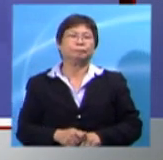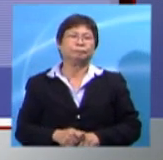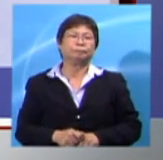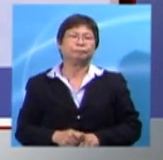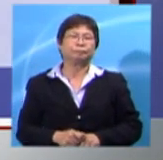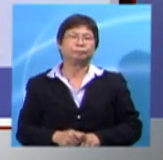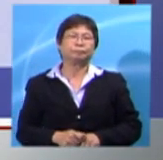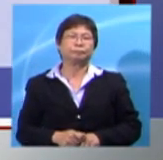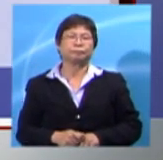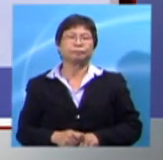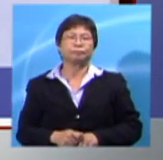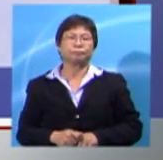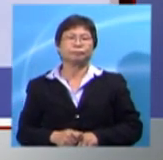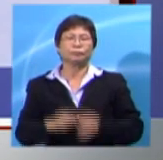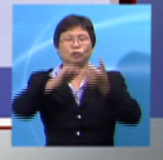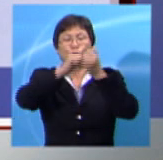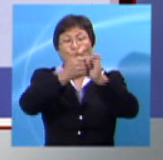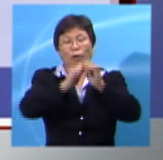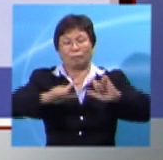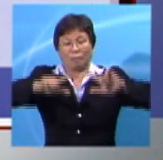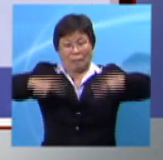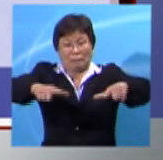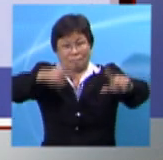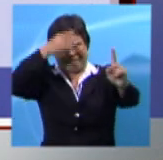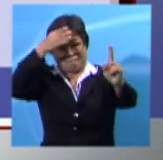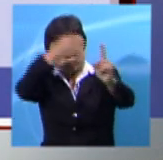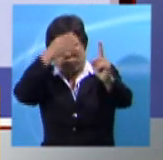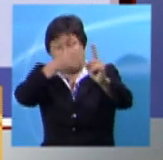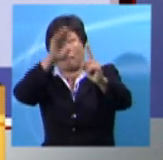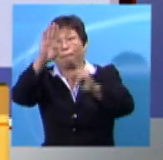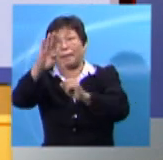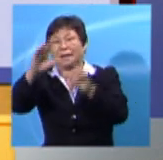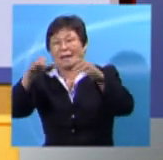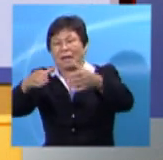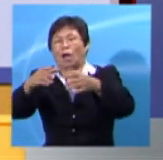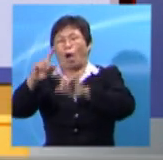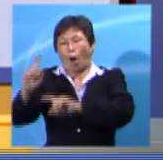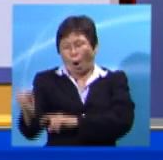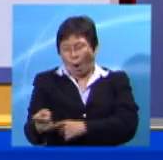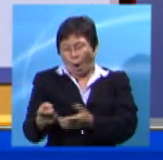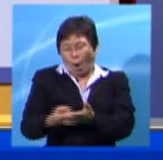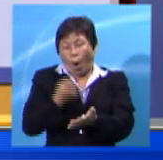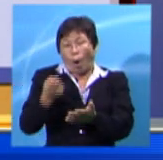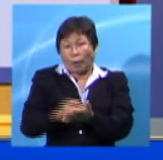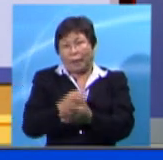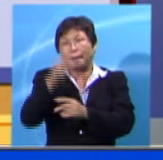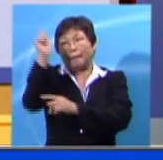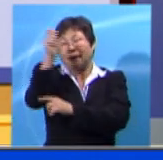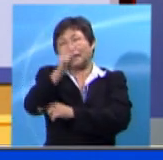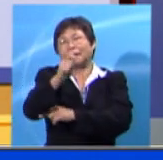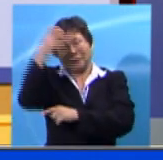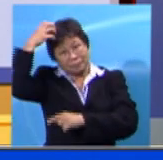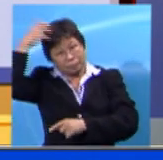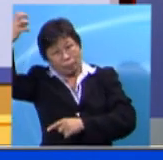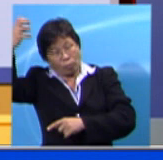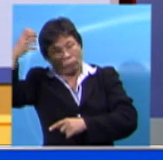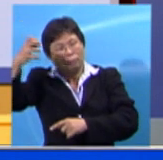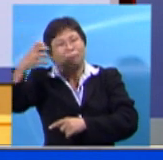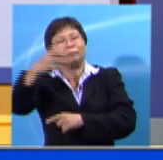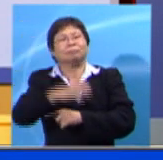disertai sementara itu sukan yang diletakkan di dalam kategori B antaranya hoki badminton dan sepak takro turut juga